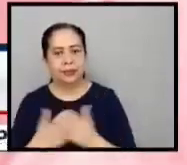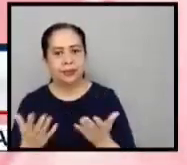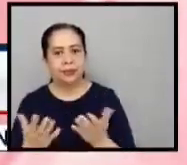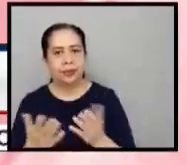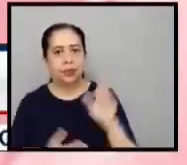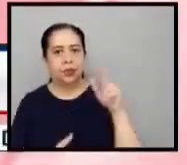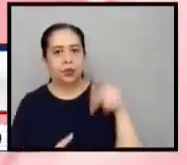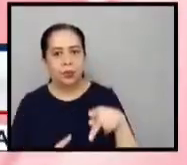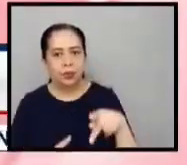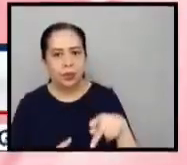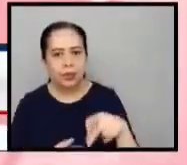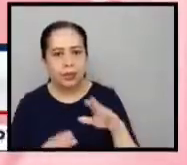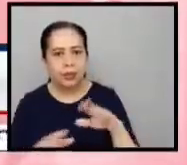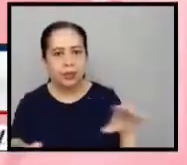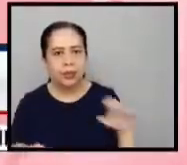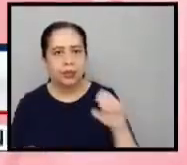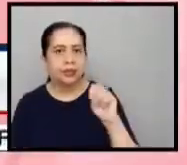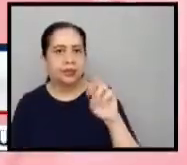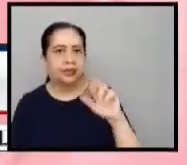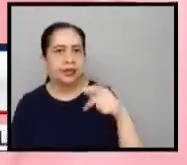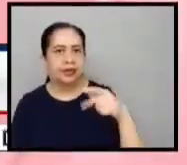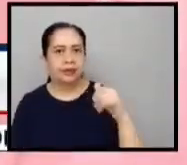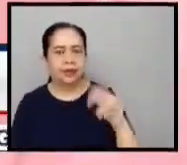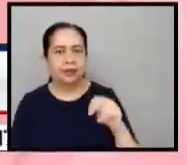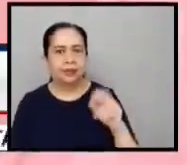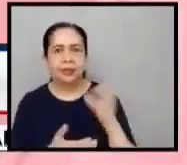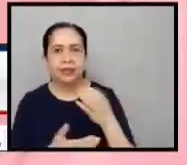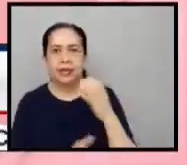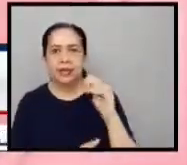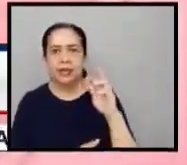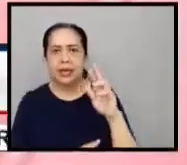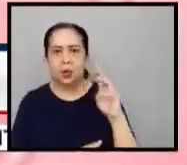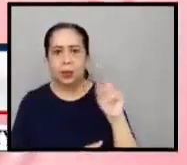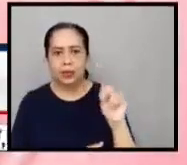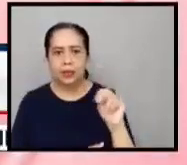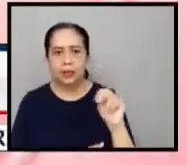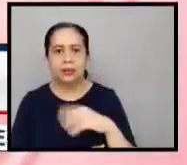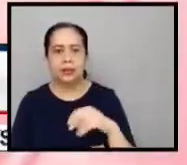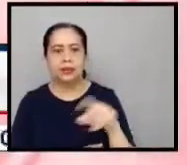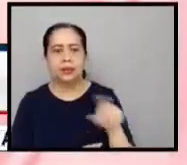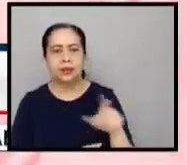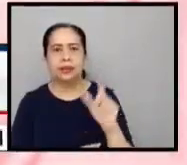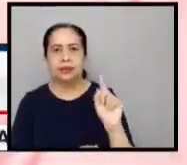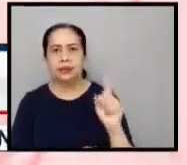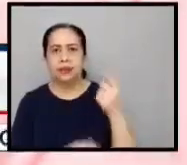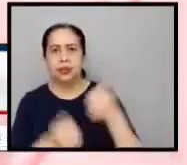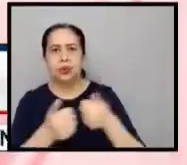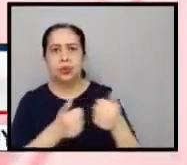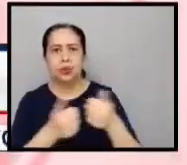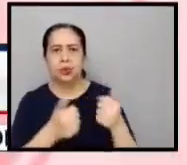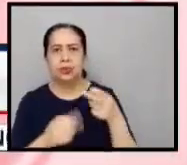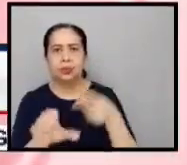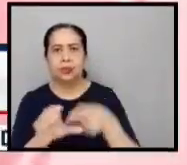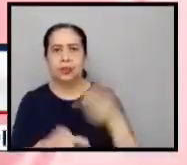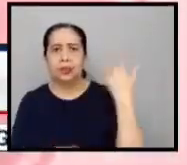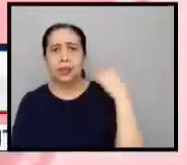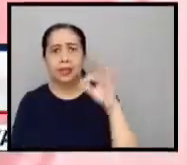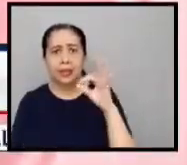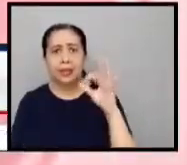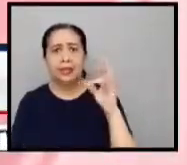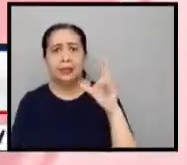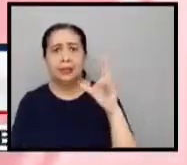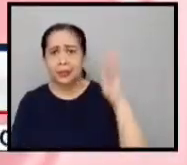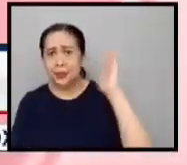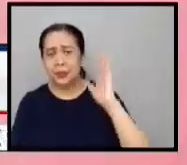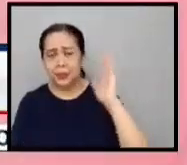Cubans and Seraphims. And sila po isa sa mga nauna naming competitors, no? Participants noong 1973. And then we